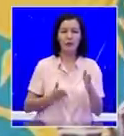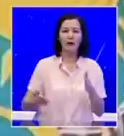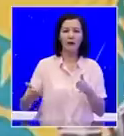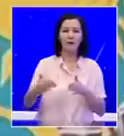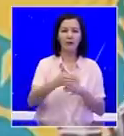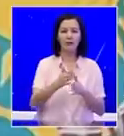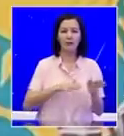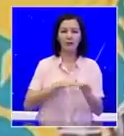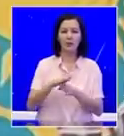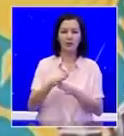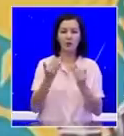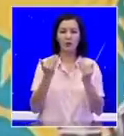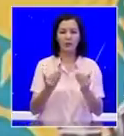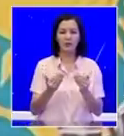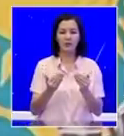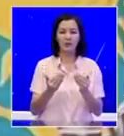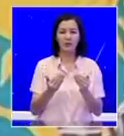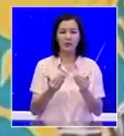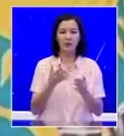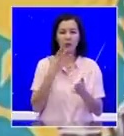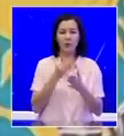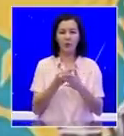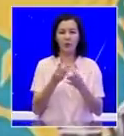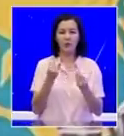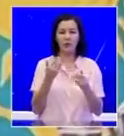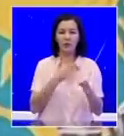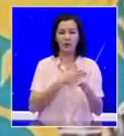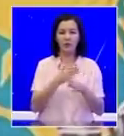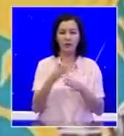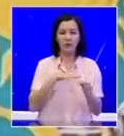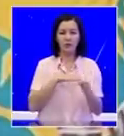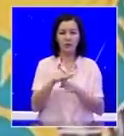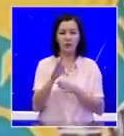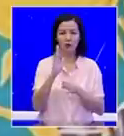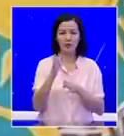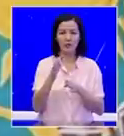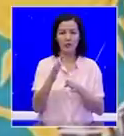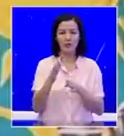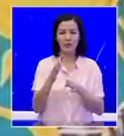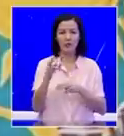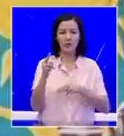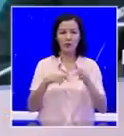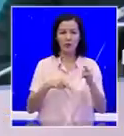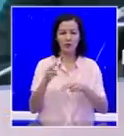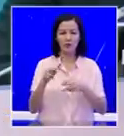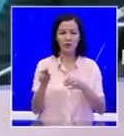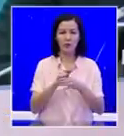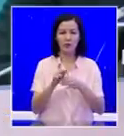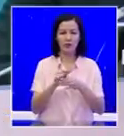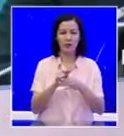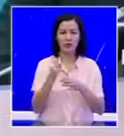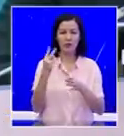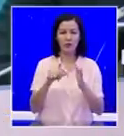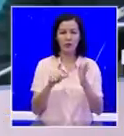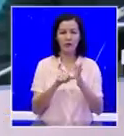жобасын іске асыру концессионердің өз қаражаты есебінен жүзеге асырылды. Құрылыс монтаж жұмыстары